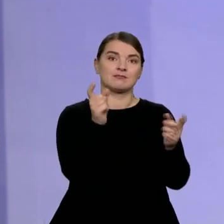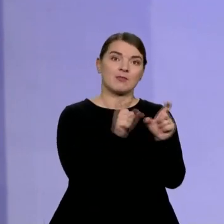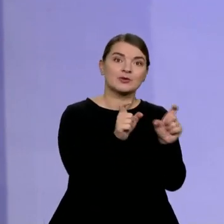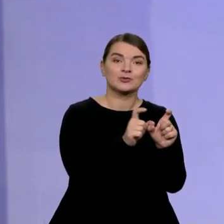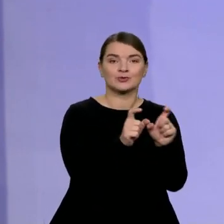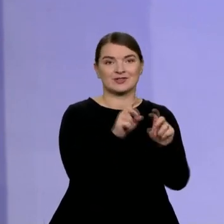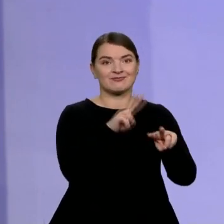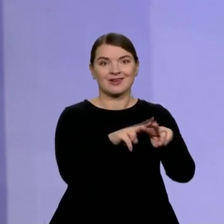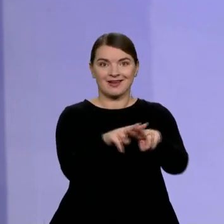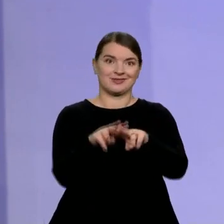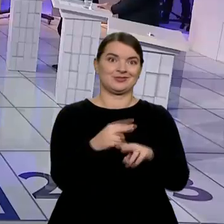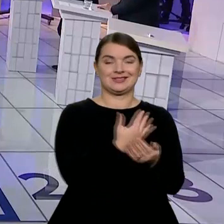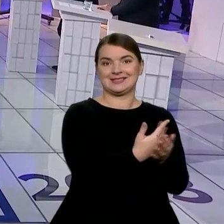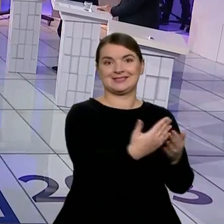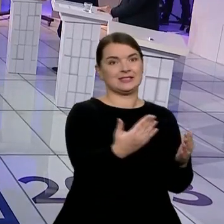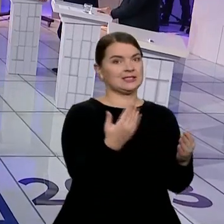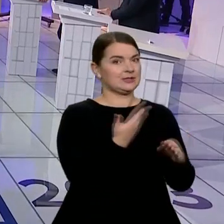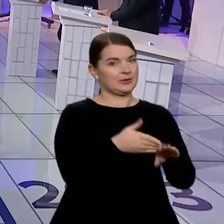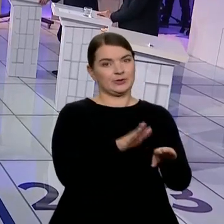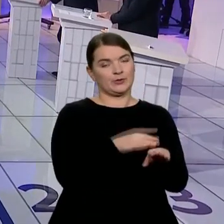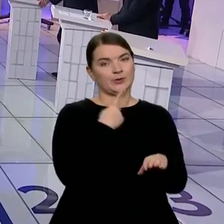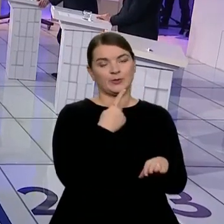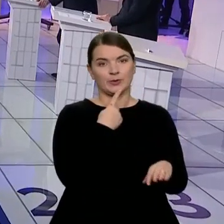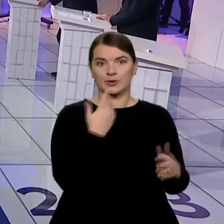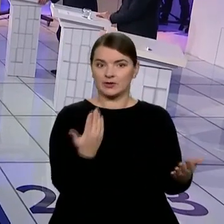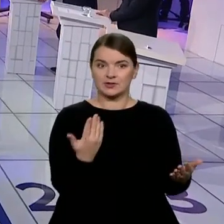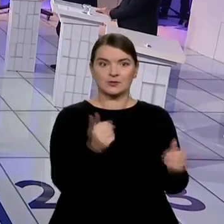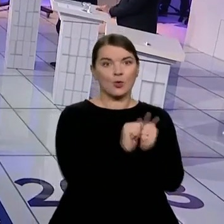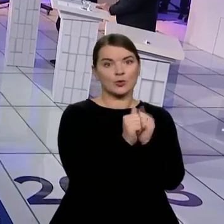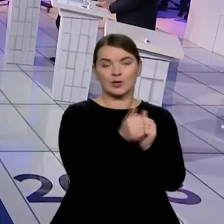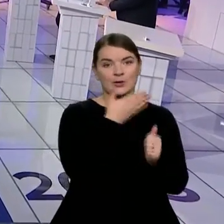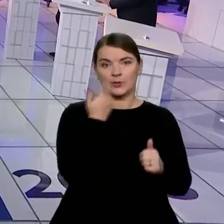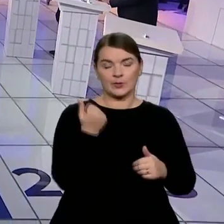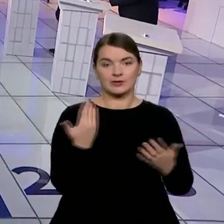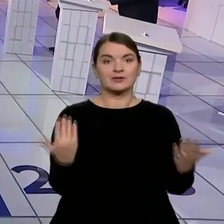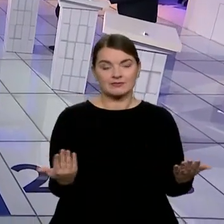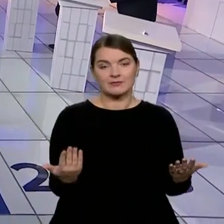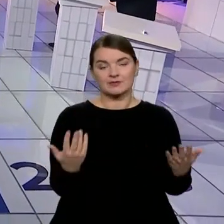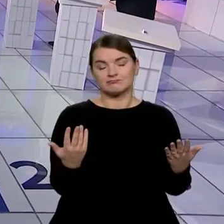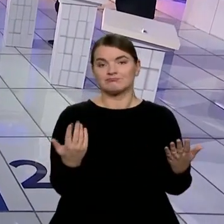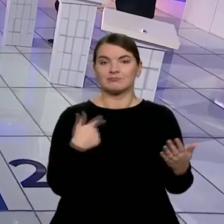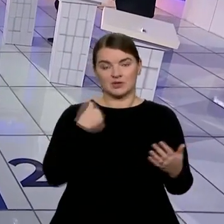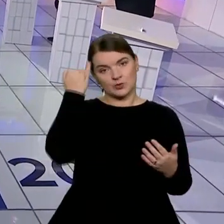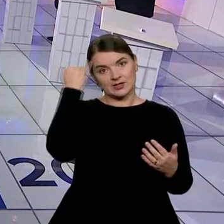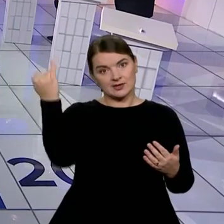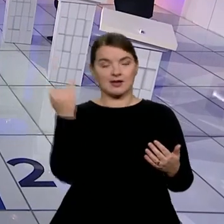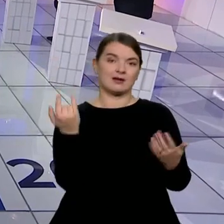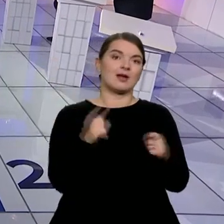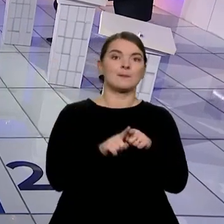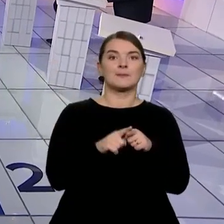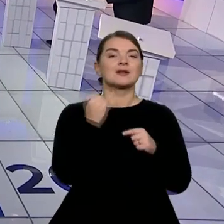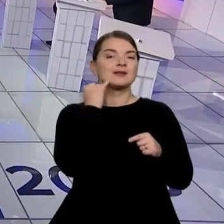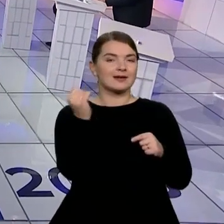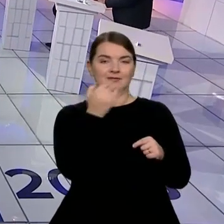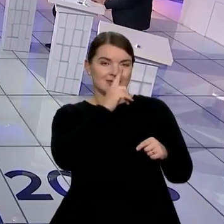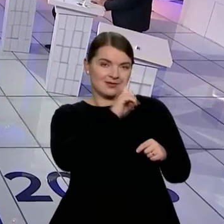prekybos parduotuvės, joms yra sunku išsilaikyti, kadangi jos nesukonkuruoja su prekybos centrais. Tai galbūt mano idėja ir nėra lengvai gyventinama,